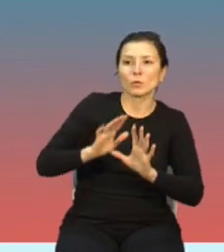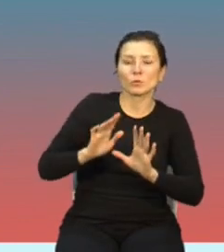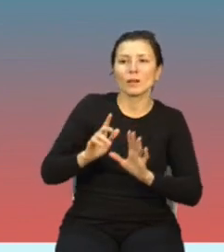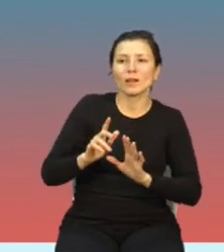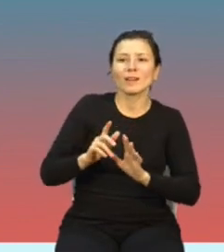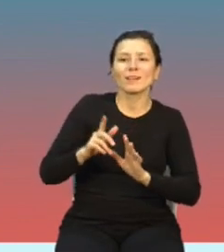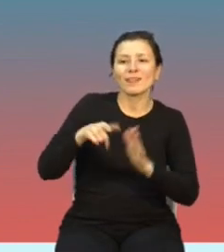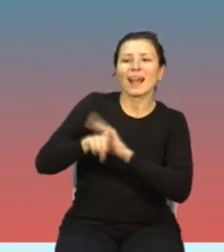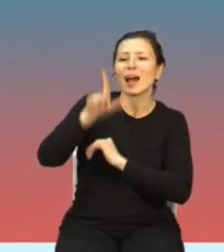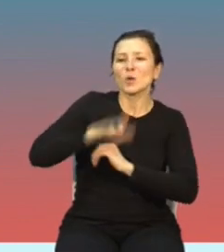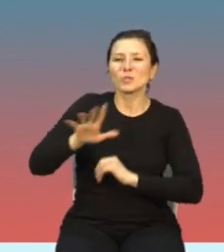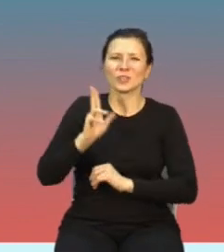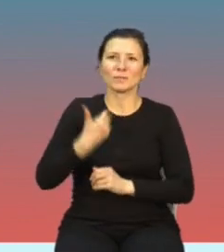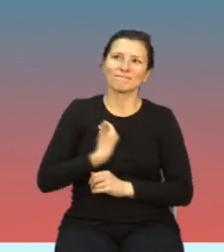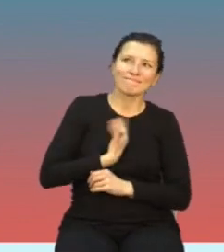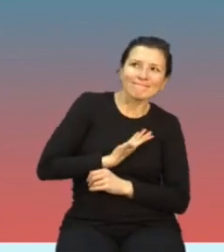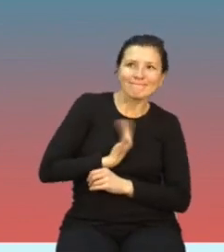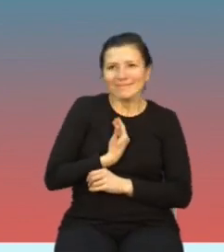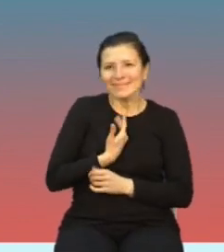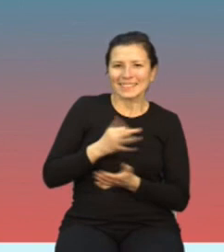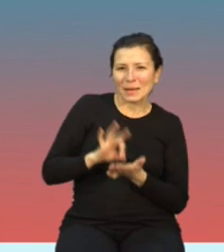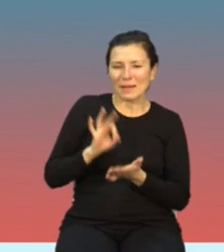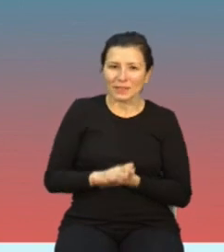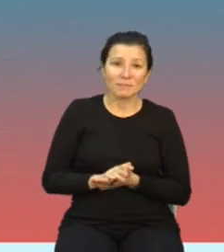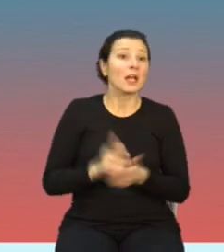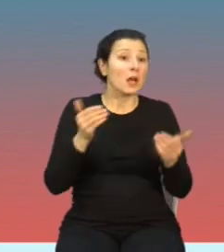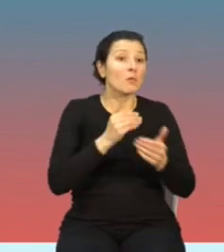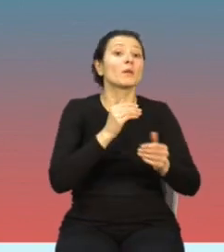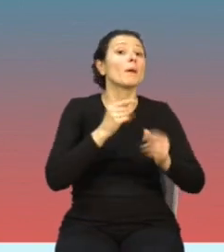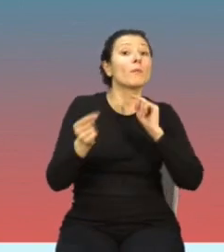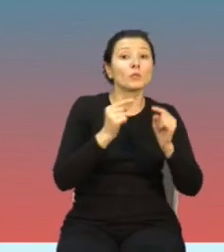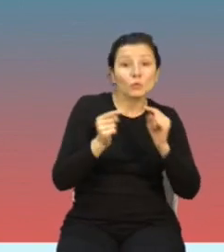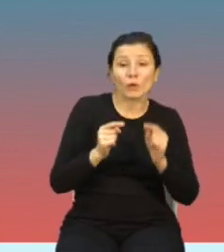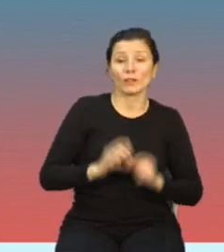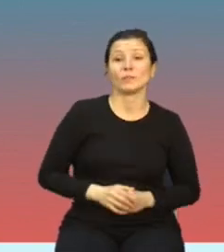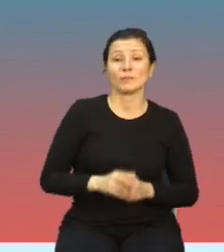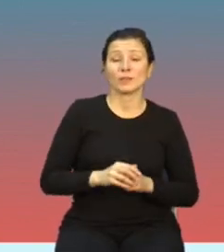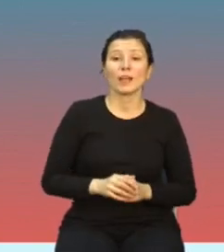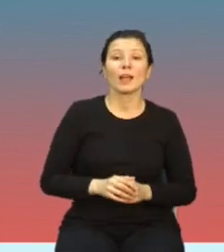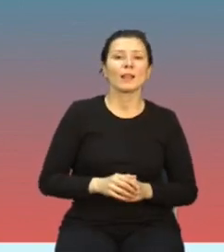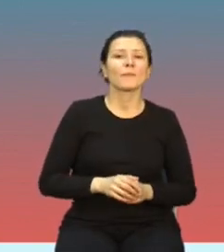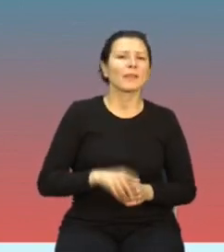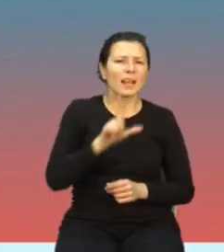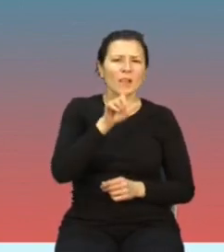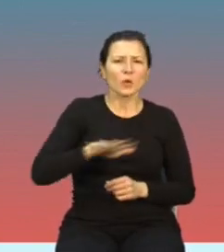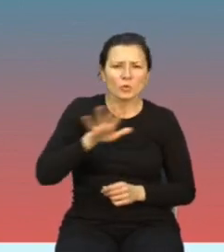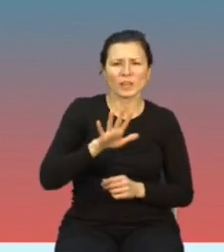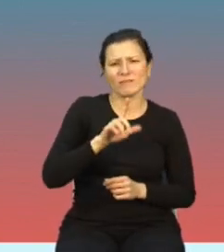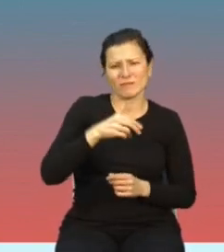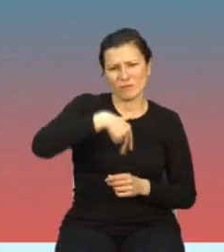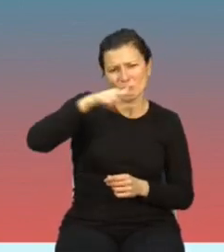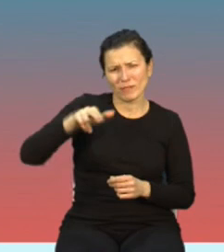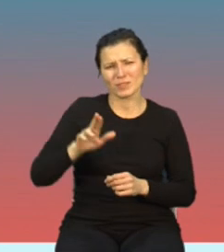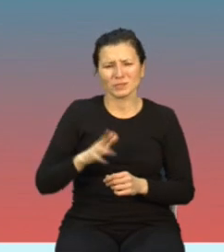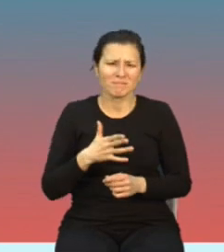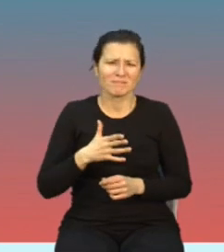Możemy to omówić w trakcie dyskusji, ale opinia publiczna w Norwegii raczej jest spokojna. Oczywiście są